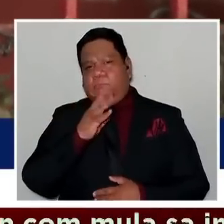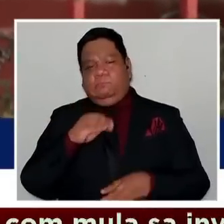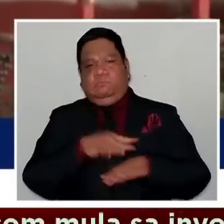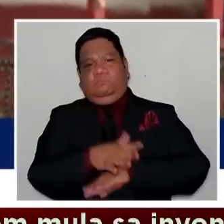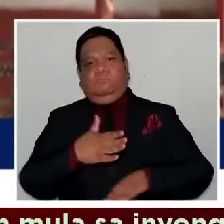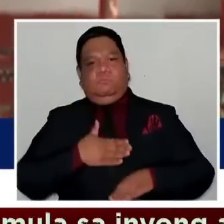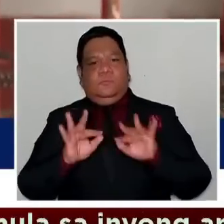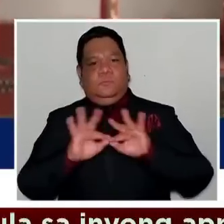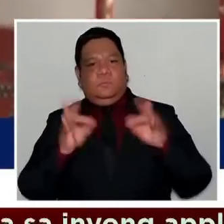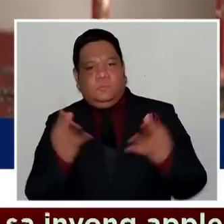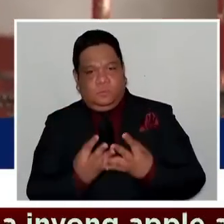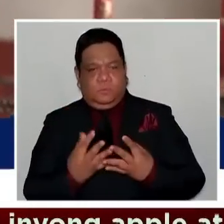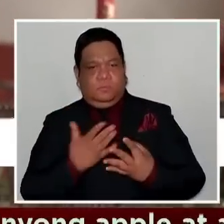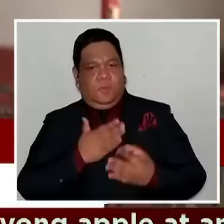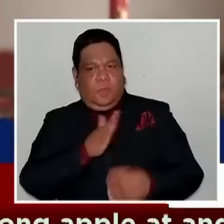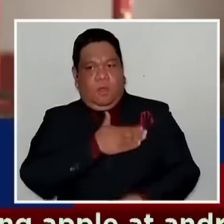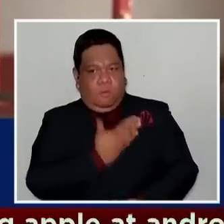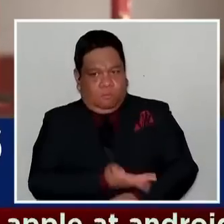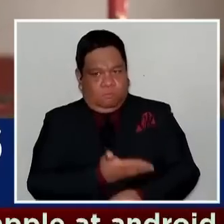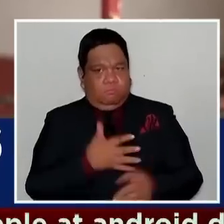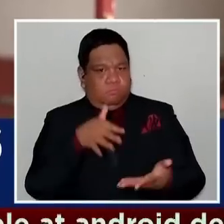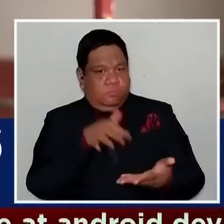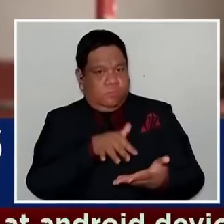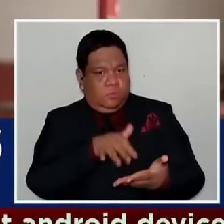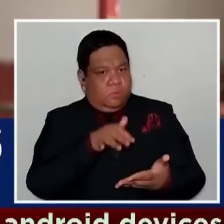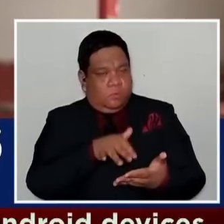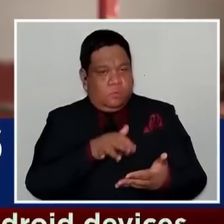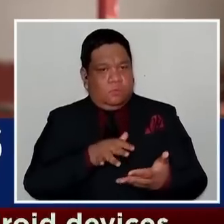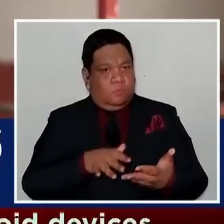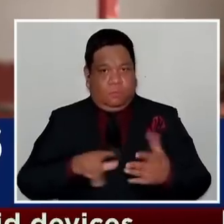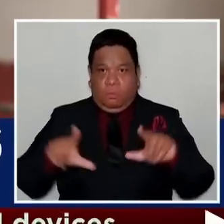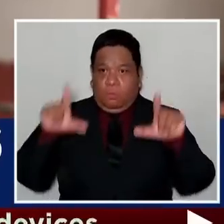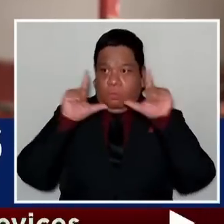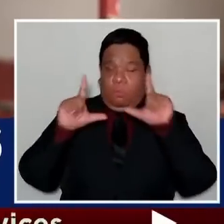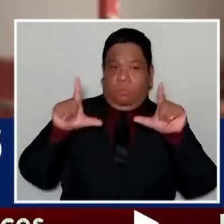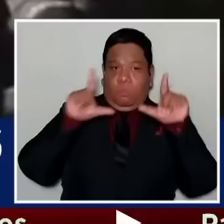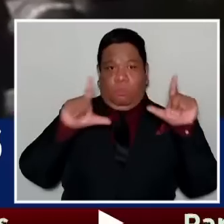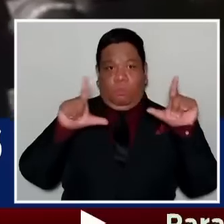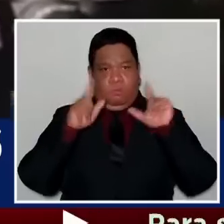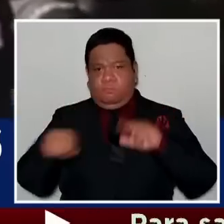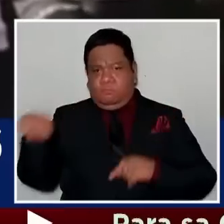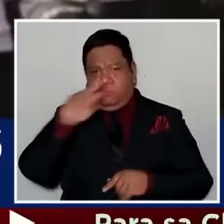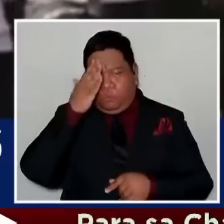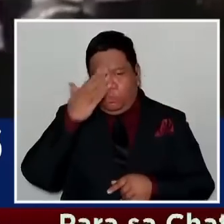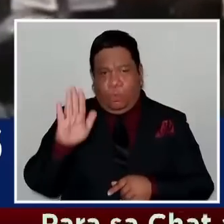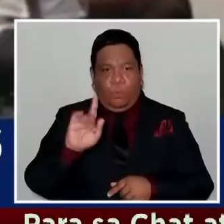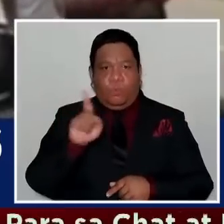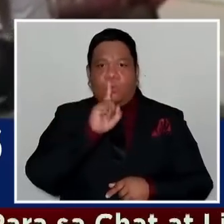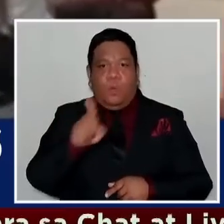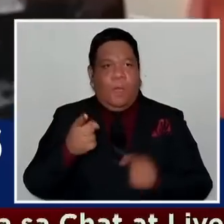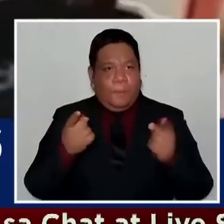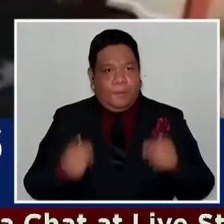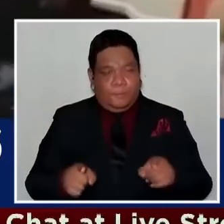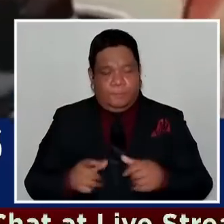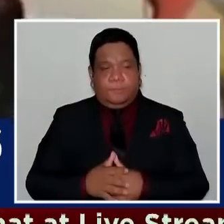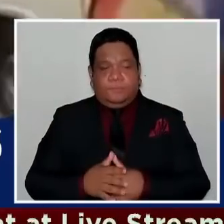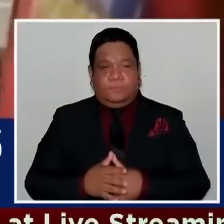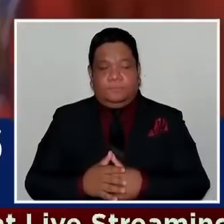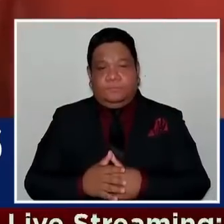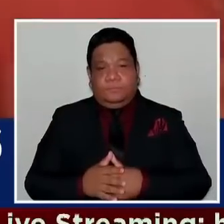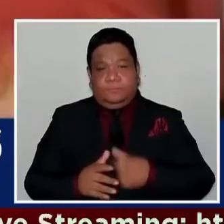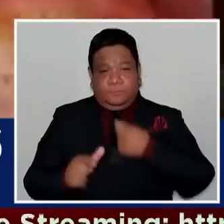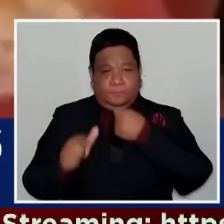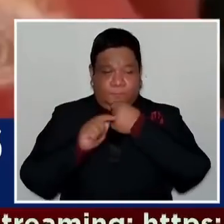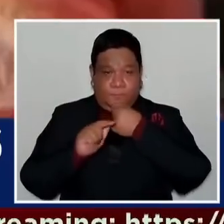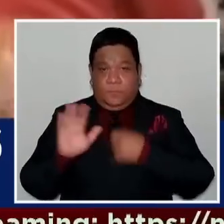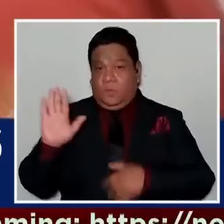Diba yung akusahan ka ng mga tao na hindi naman nila alam yung totoo. Bersyon ng pulis, nauna siyang minura ng